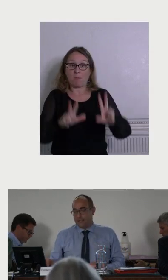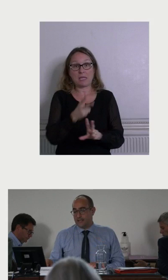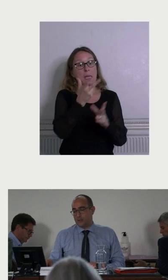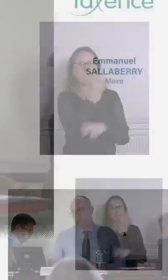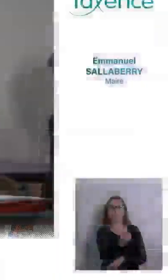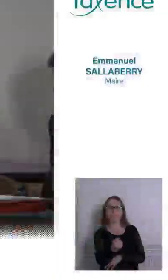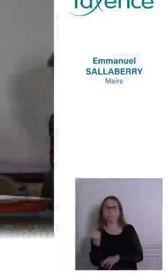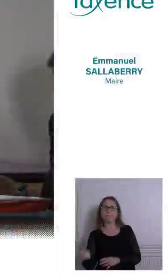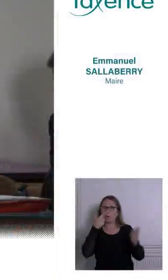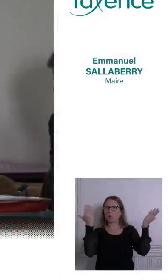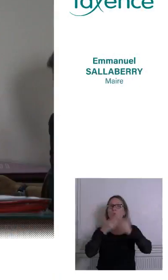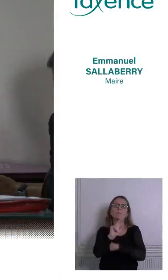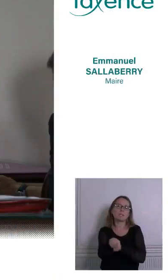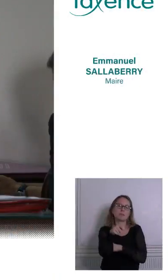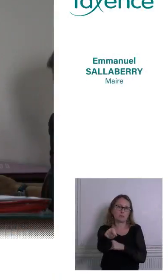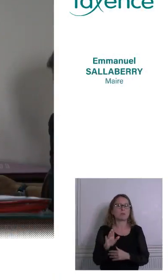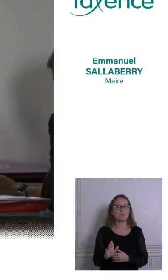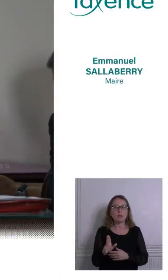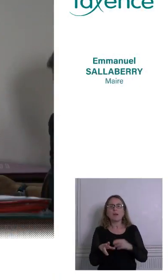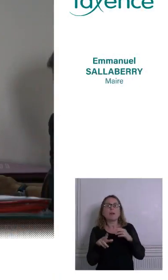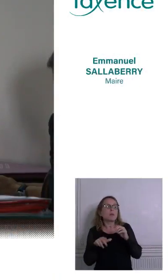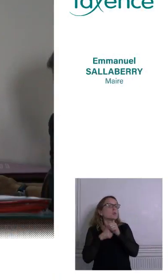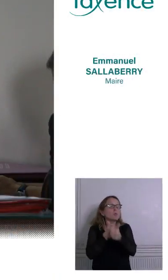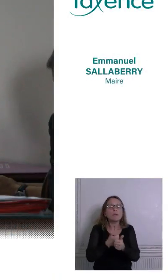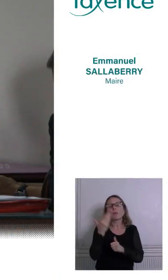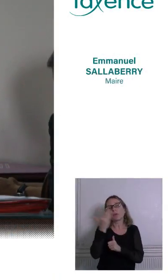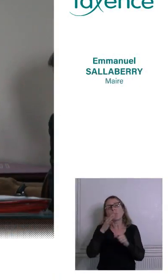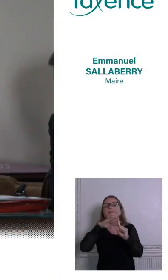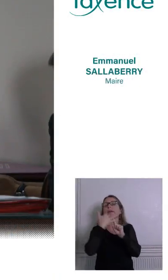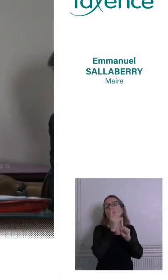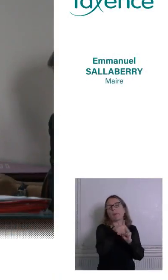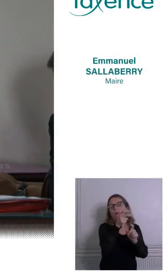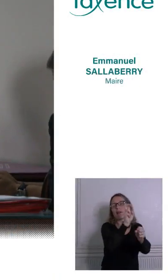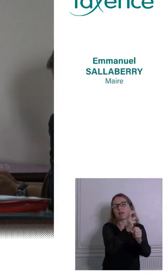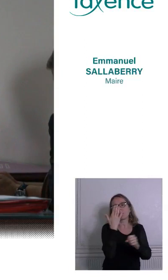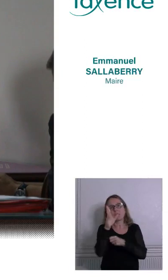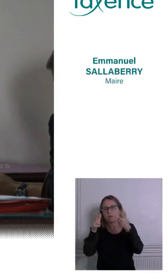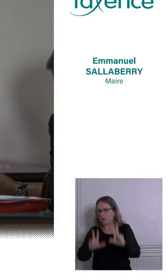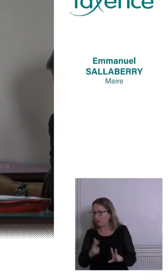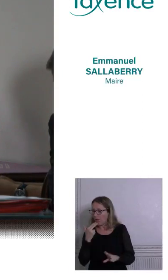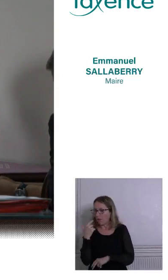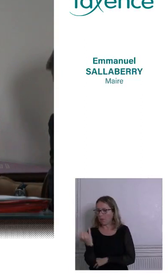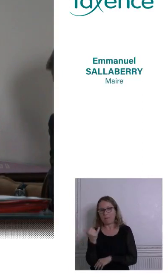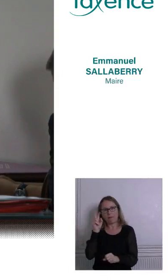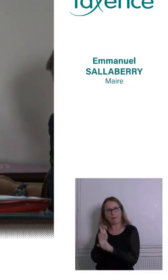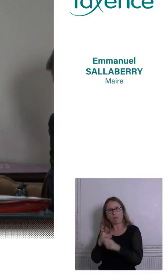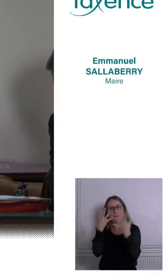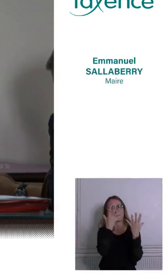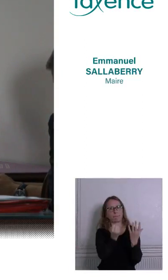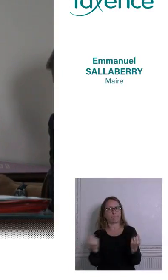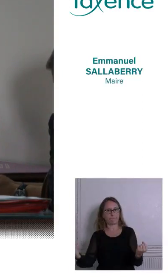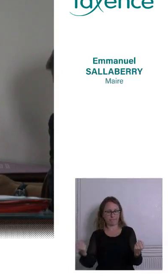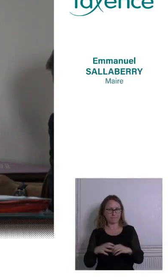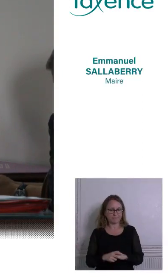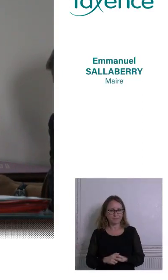des pelouses l'été, voilà, elles vont griller, mais c'est comme ça et c'est ainsi. Les fontaines, on n'en a pas beaucoup, mais seront arrêtées la nuit, sauf, elles l'étaient déjà, mais